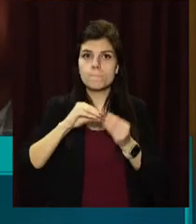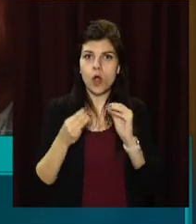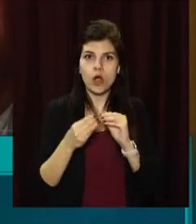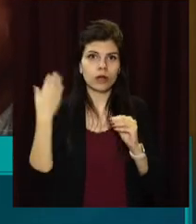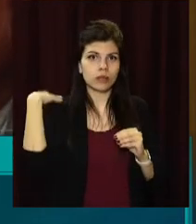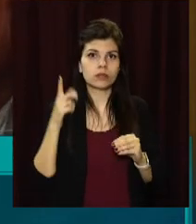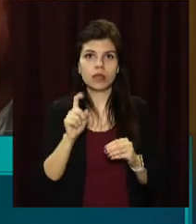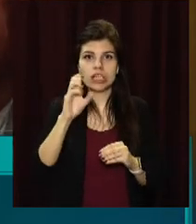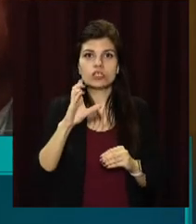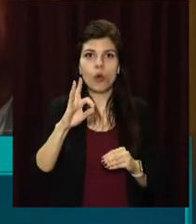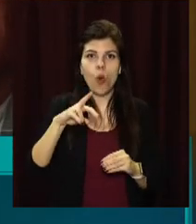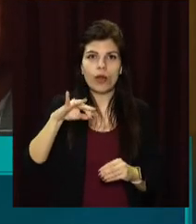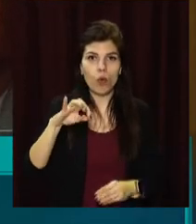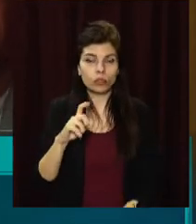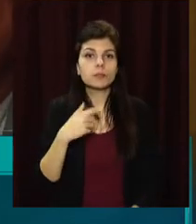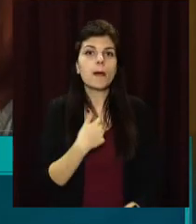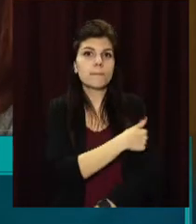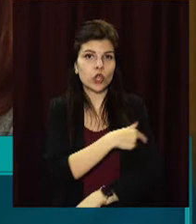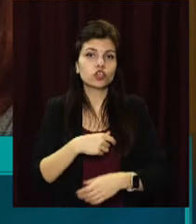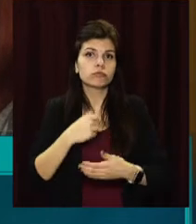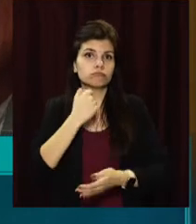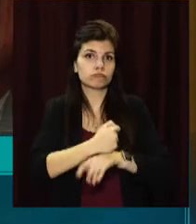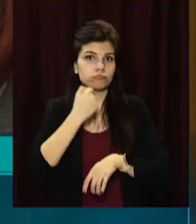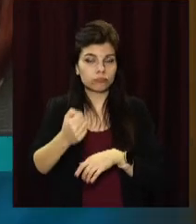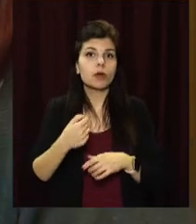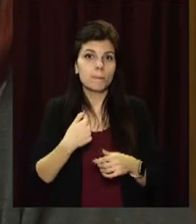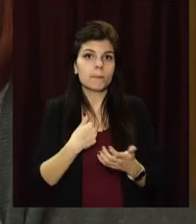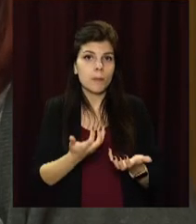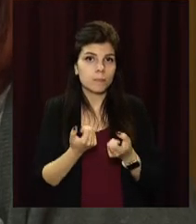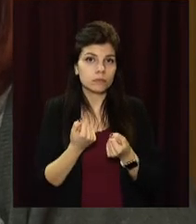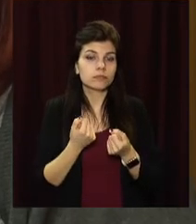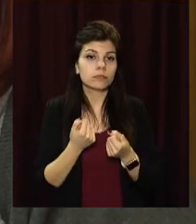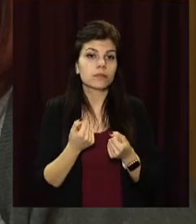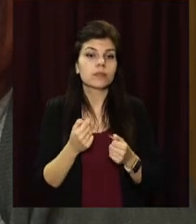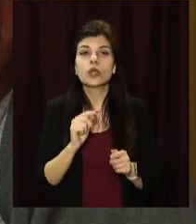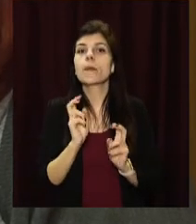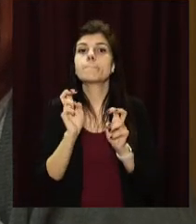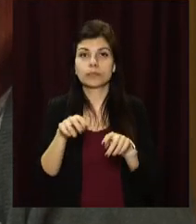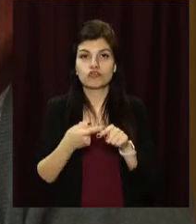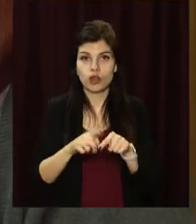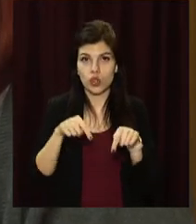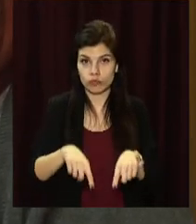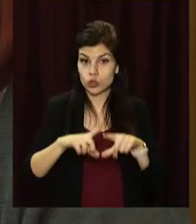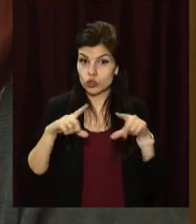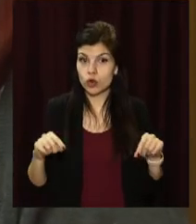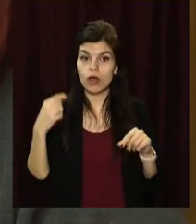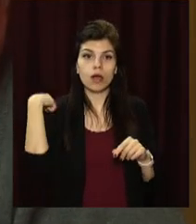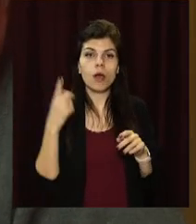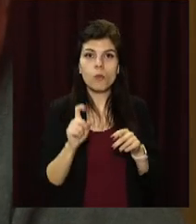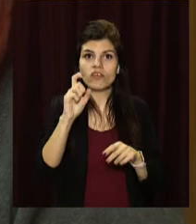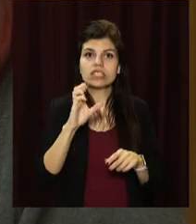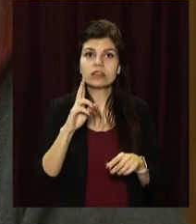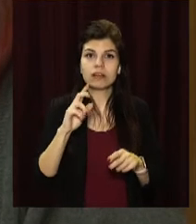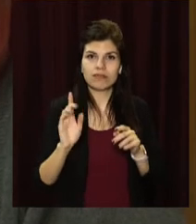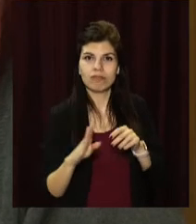сколіозом, і ми по медичним показникам отримали направлення і прийшли до цієї школи. Сколіоз вирівнявся